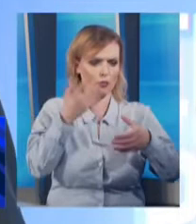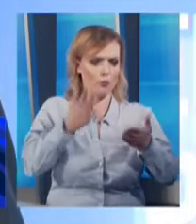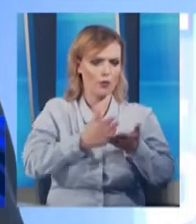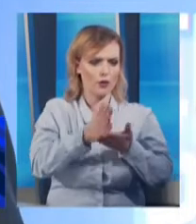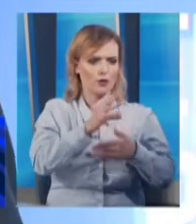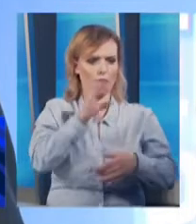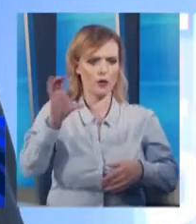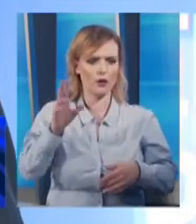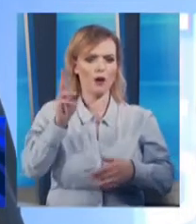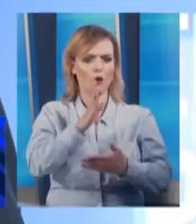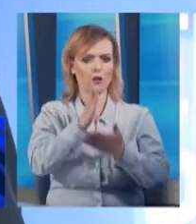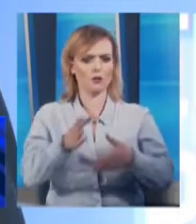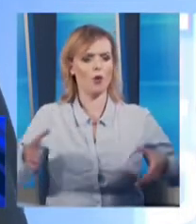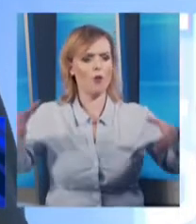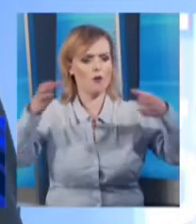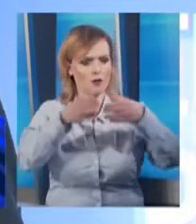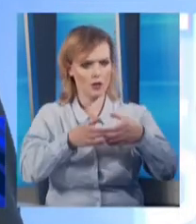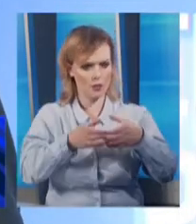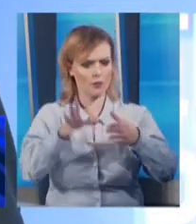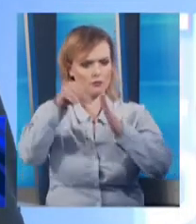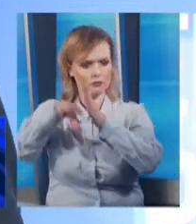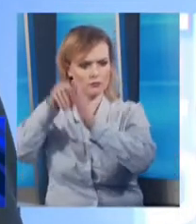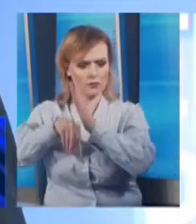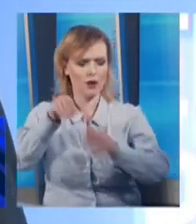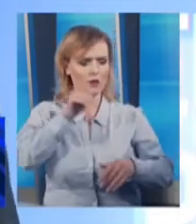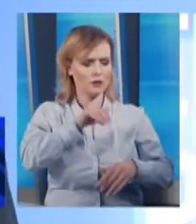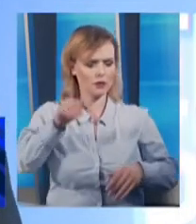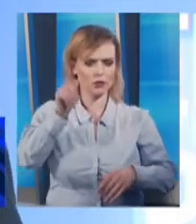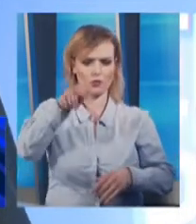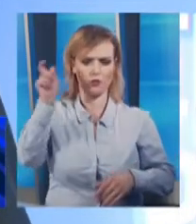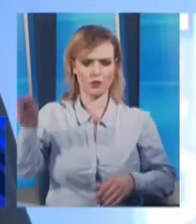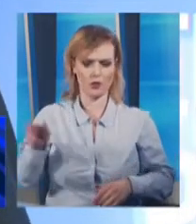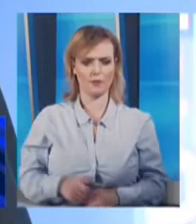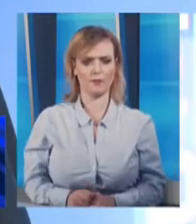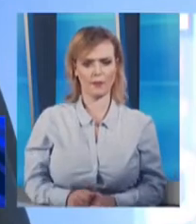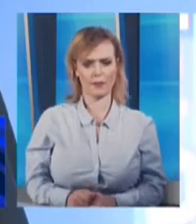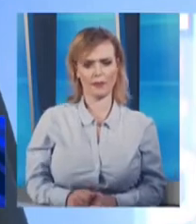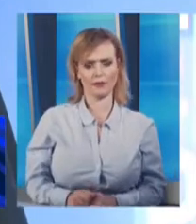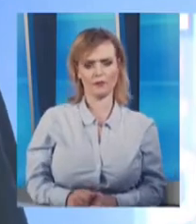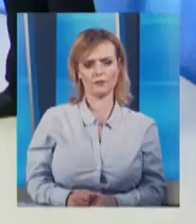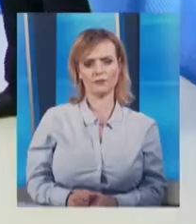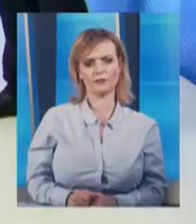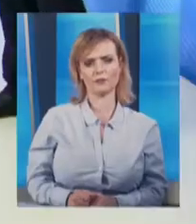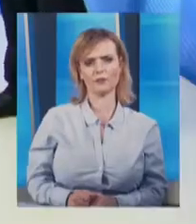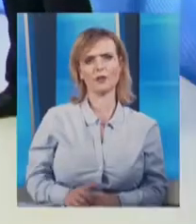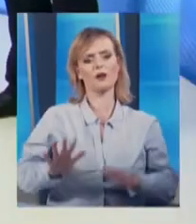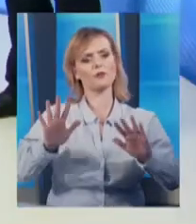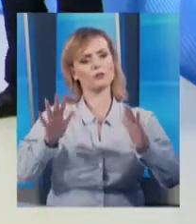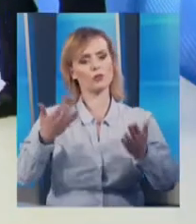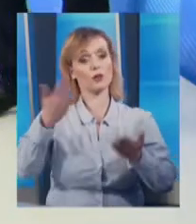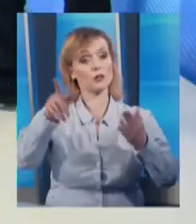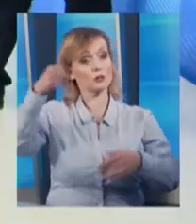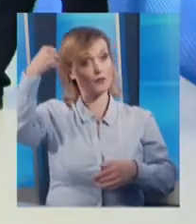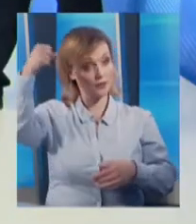care este o echipă și reprezintă sute de mii de cetățeni care da, și-au dat. Rămân la dumneavoastră, domnule Grosu, în cazul în care câștigă,